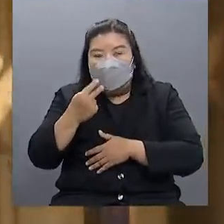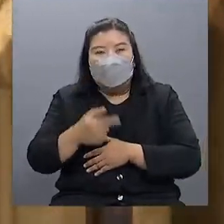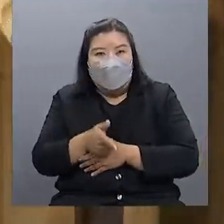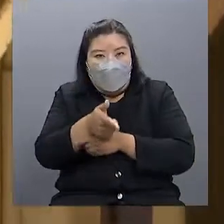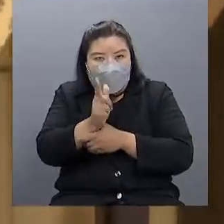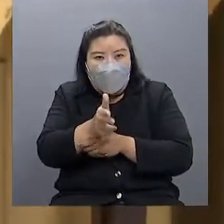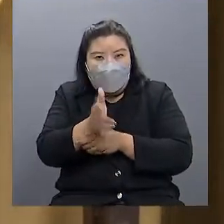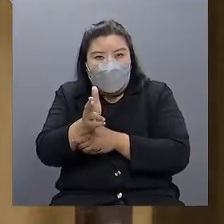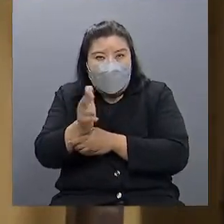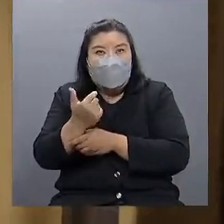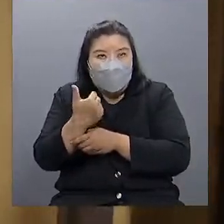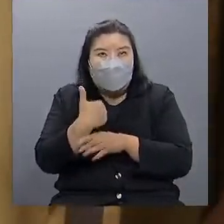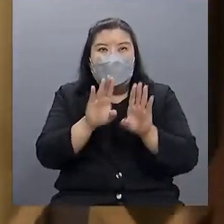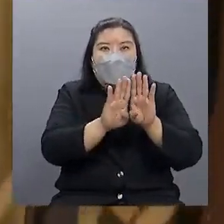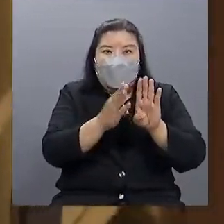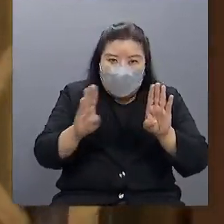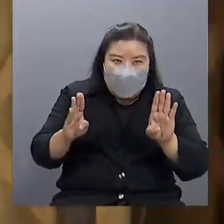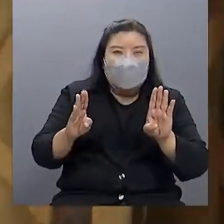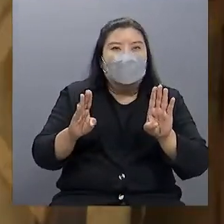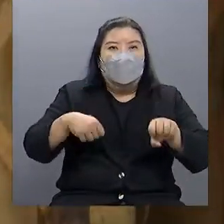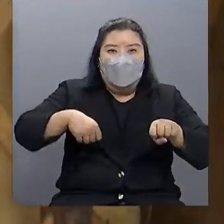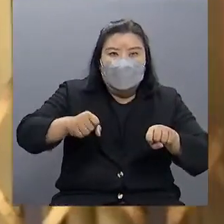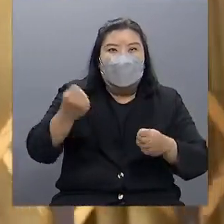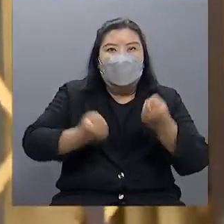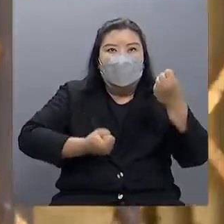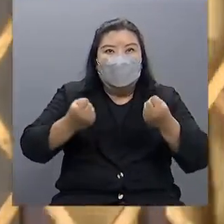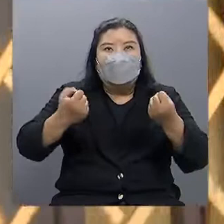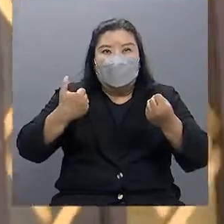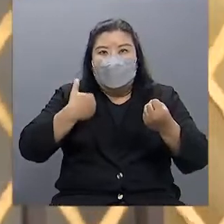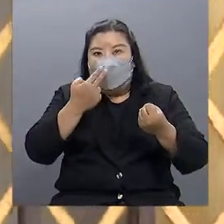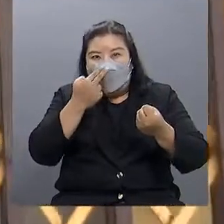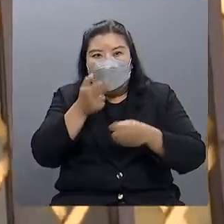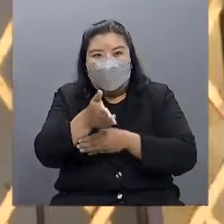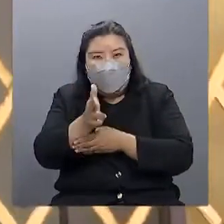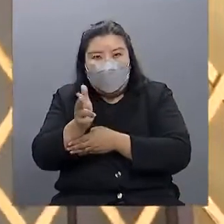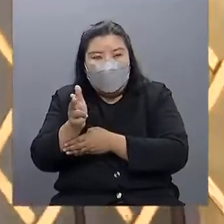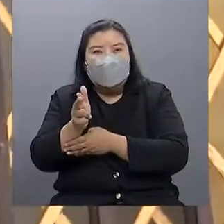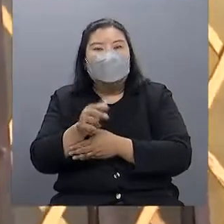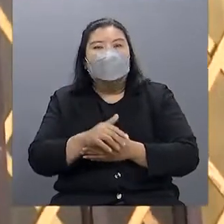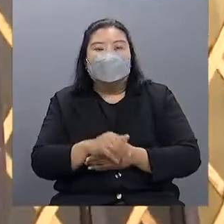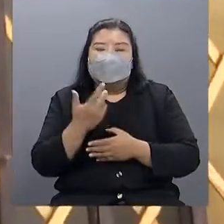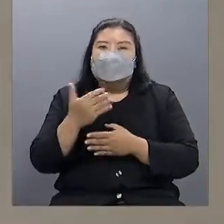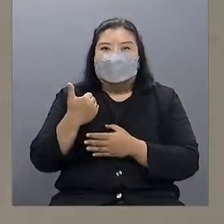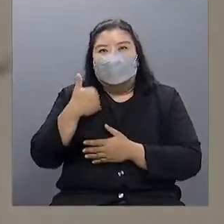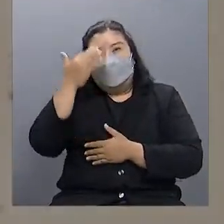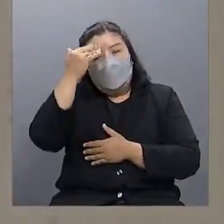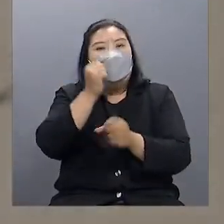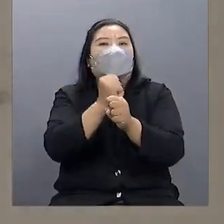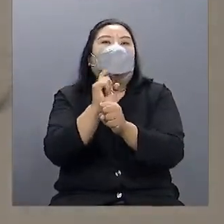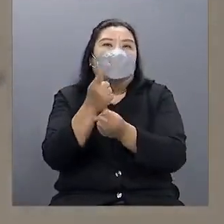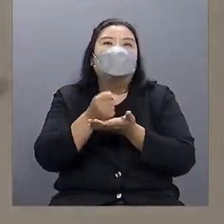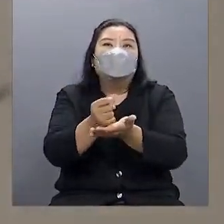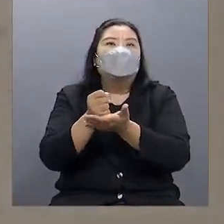ตูรถยนต์รถจักรยานยนต์บางส่วนได้รับความเสียหายค่ะอย่างไรก็ตามหลายจุดเจ้าหน้าที่เข้าซ่อมแซมร่องรอยที่เกิดขึ้นแล้วค่